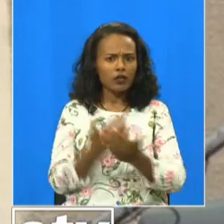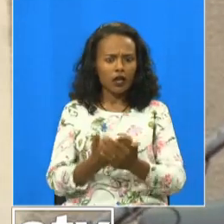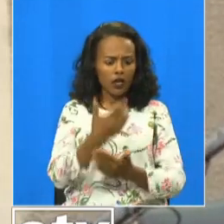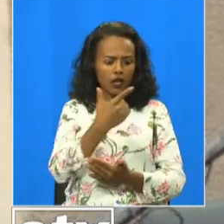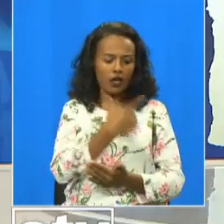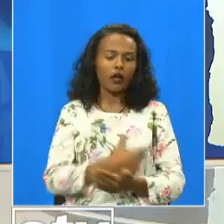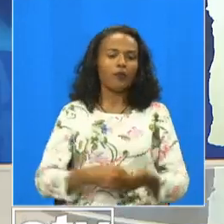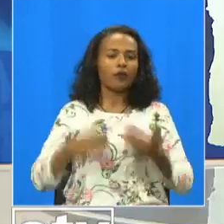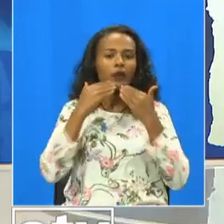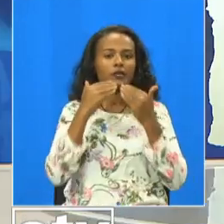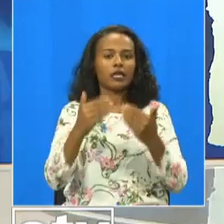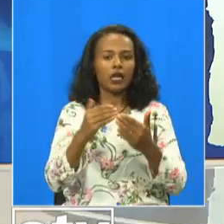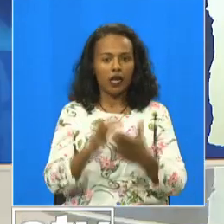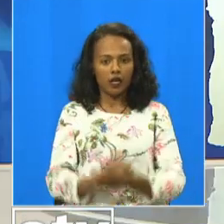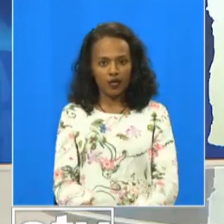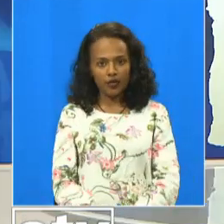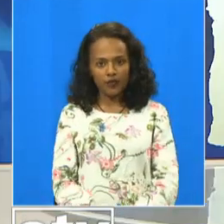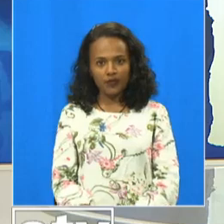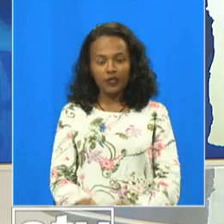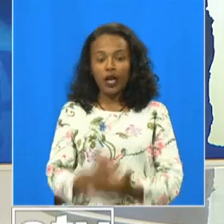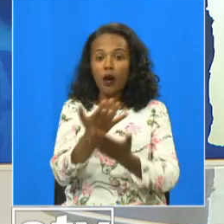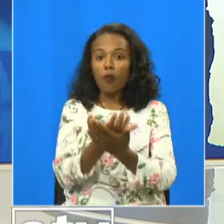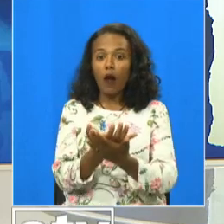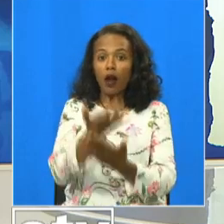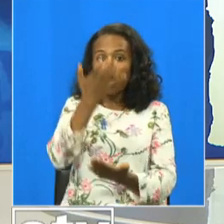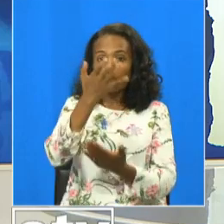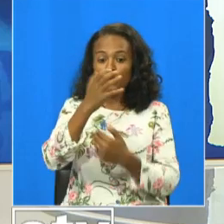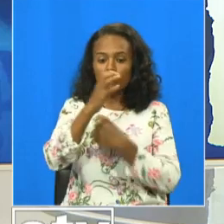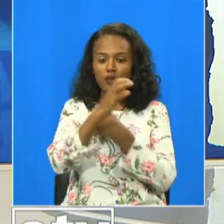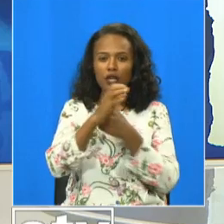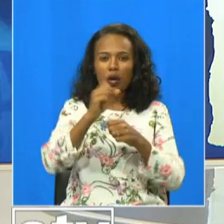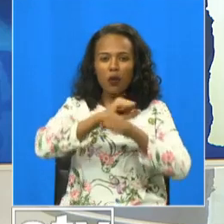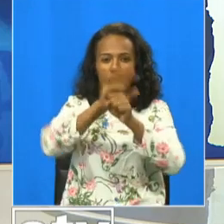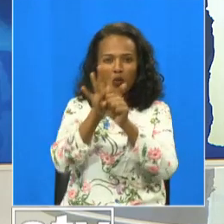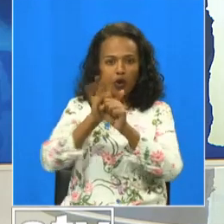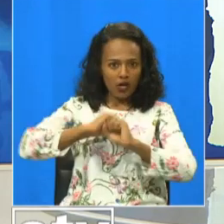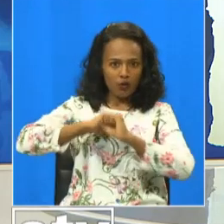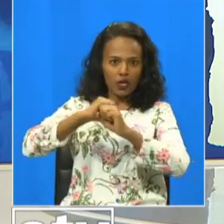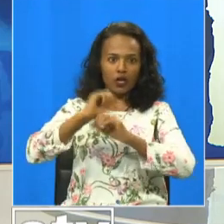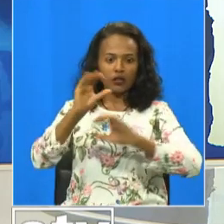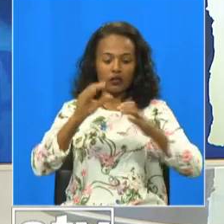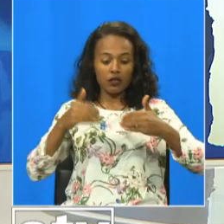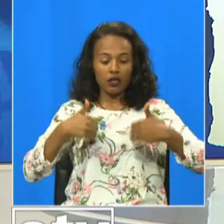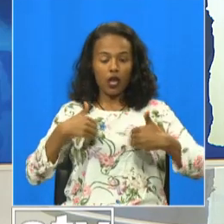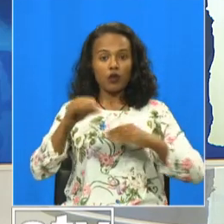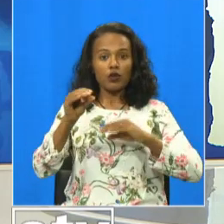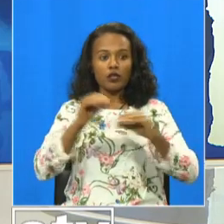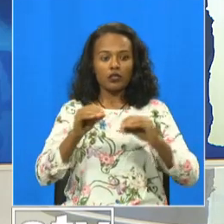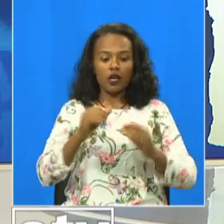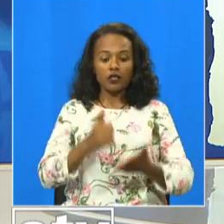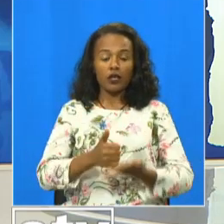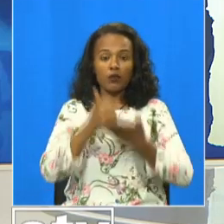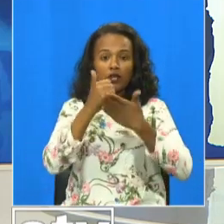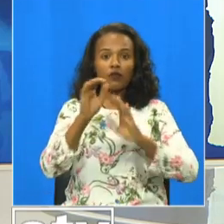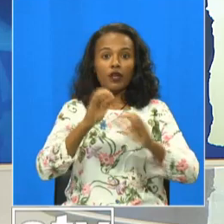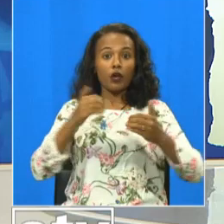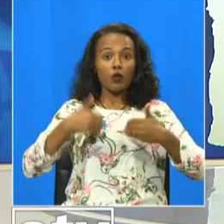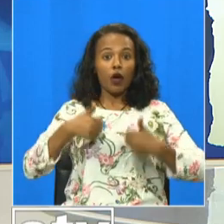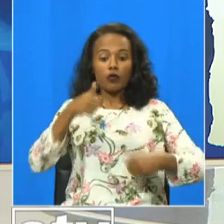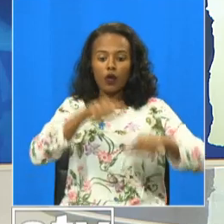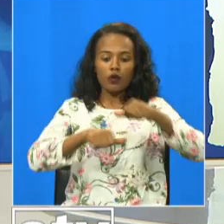ከልብ እናመሰግናለን። ባለሀብቶች የኮሮና ቫይረስ ወረርሽኝን ለመከላከል እየተደረገ ያለውን እንቅስቃሴ ለመደገፍ እያደረጉ ያለው